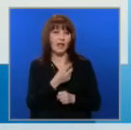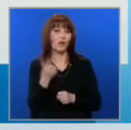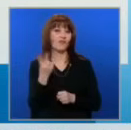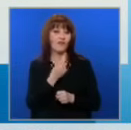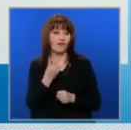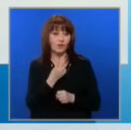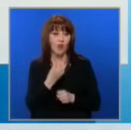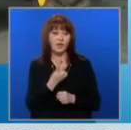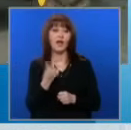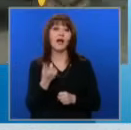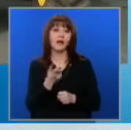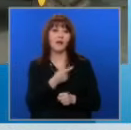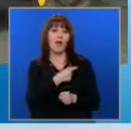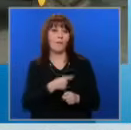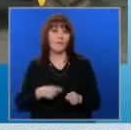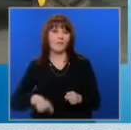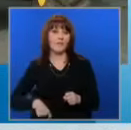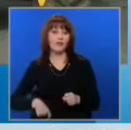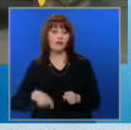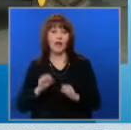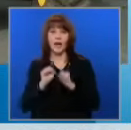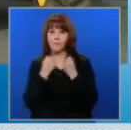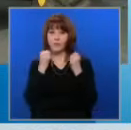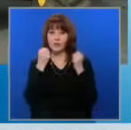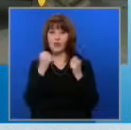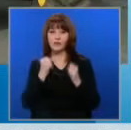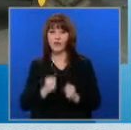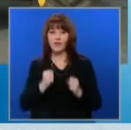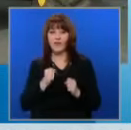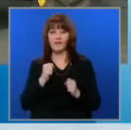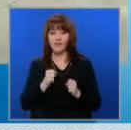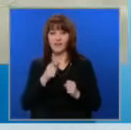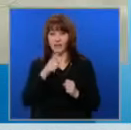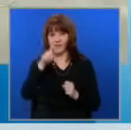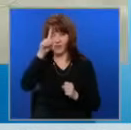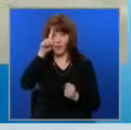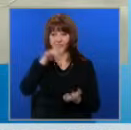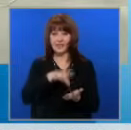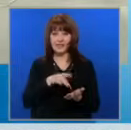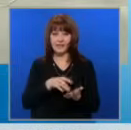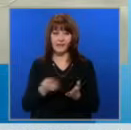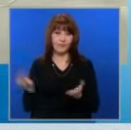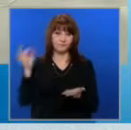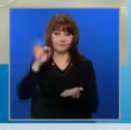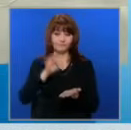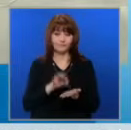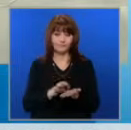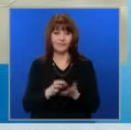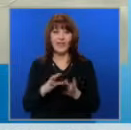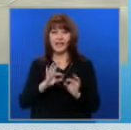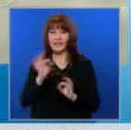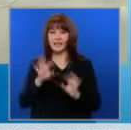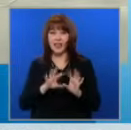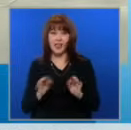ще има национален протест. Тук на жълтите павета се очаква да бъде струпана тежка техника, да се гори слама и да се